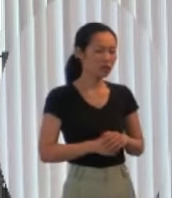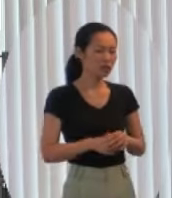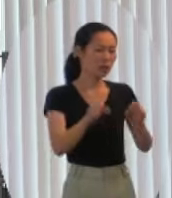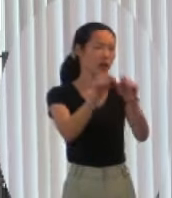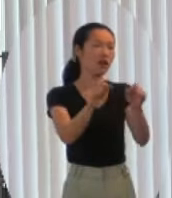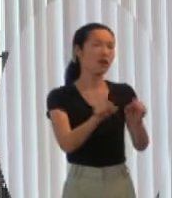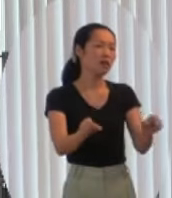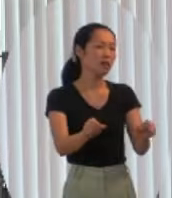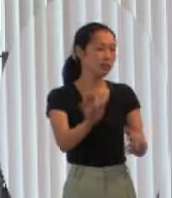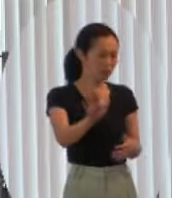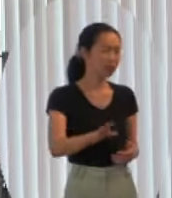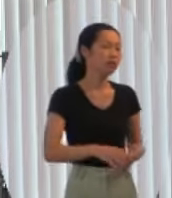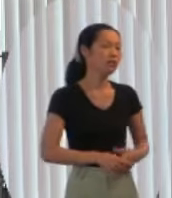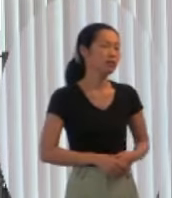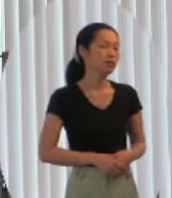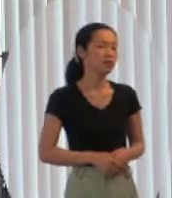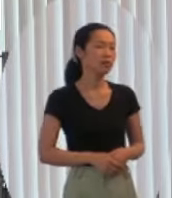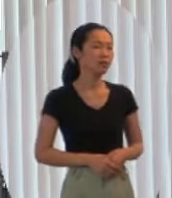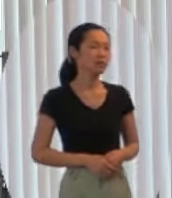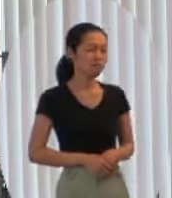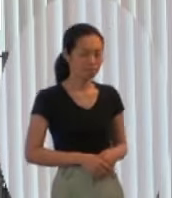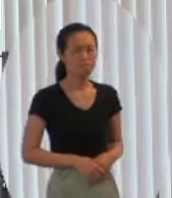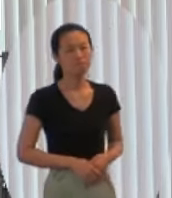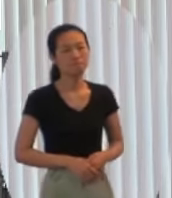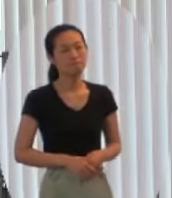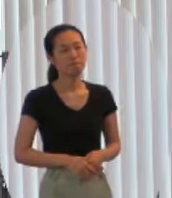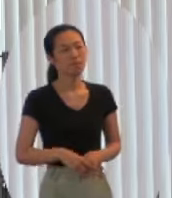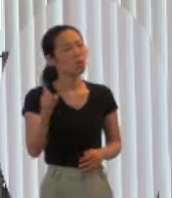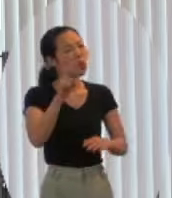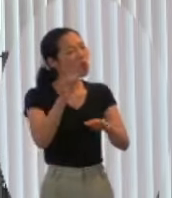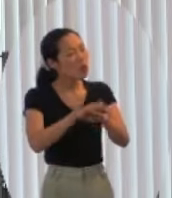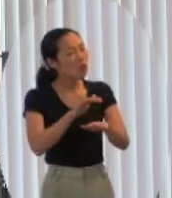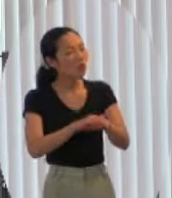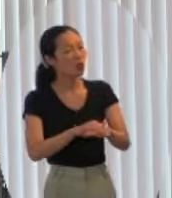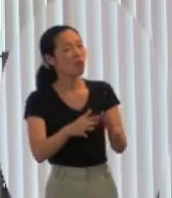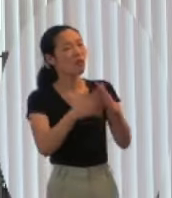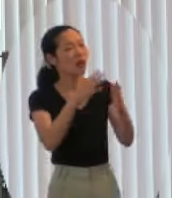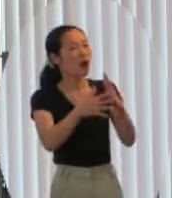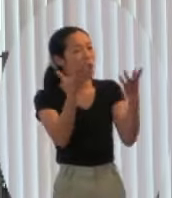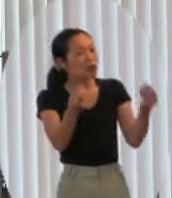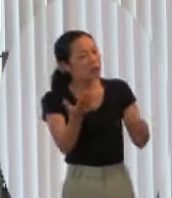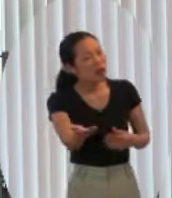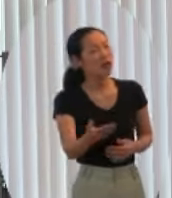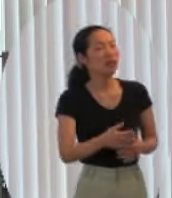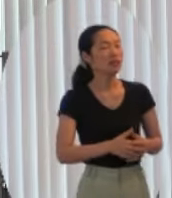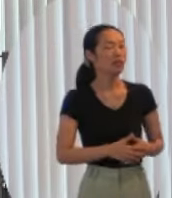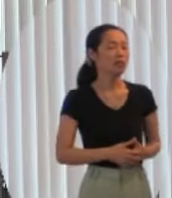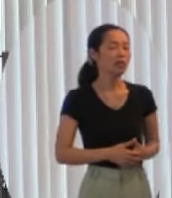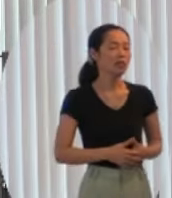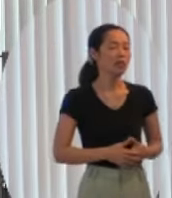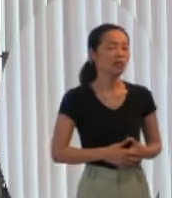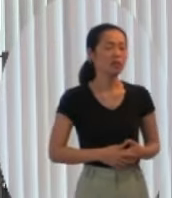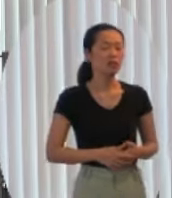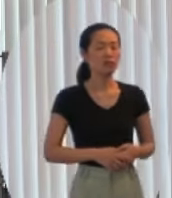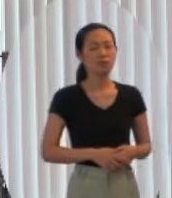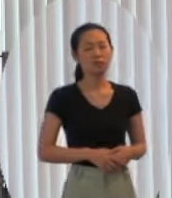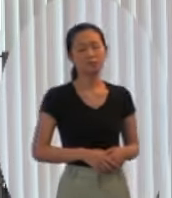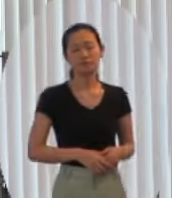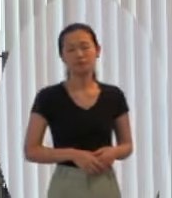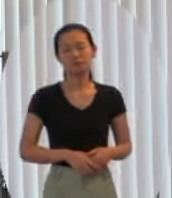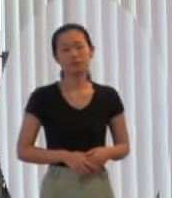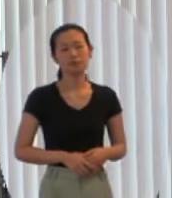ね。どうすれば戦いを終わらせることができるのか、ね、まあそういろんなことが考えられますけど、まず